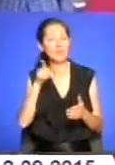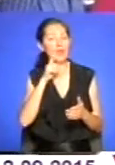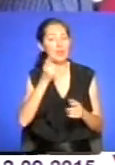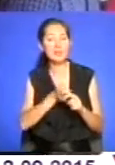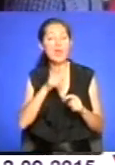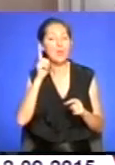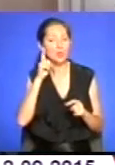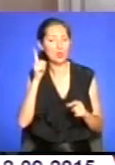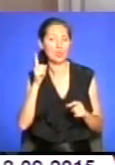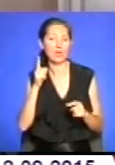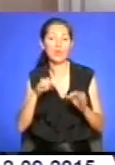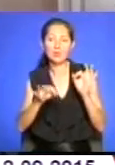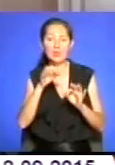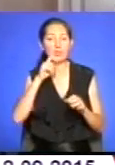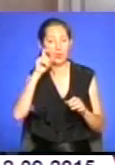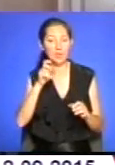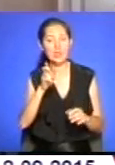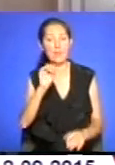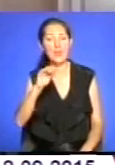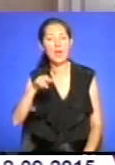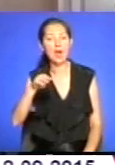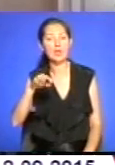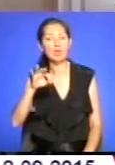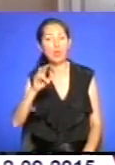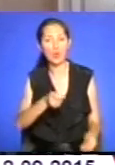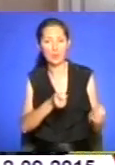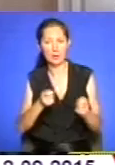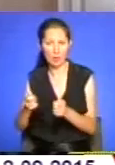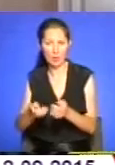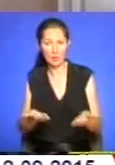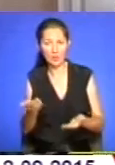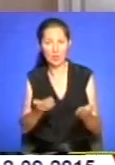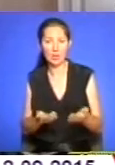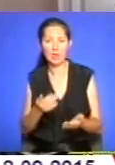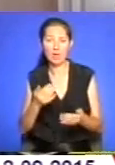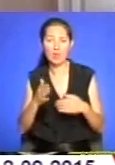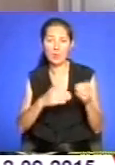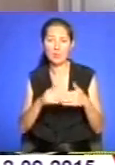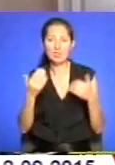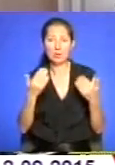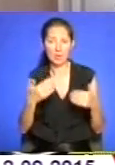біатлону. Професійно я займаюся вже приблизно 10 років, тобто серйозне навантаження виконую.